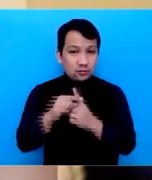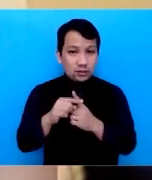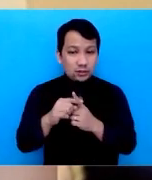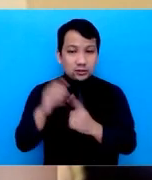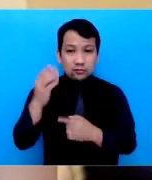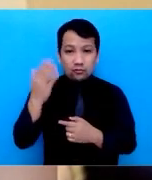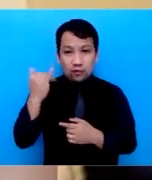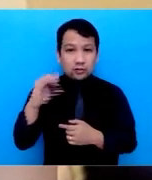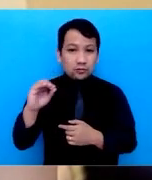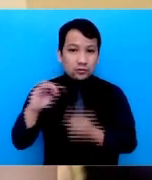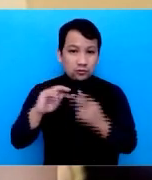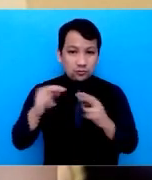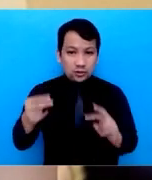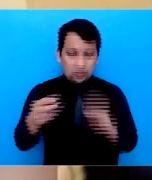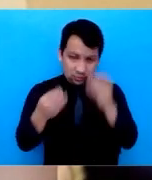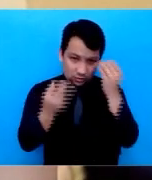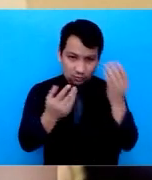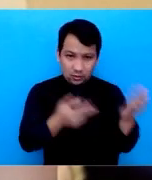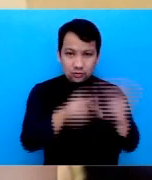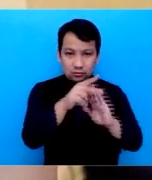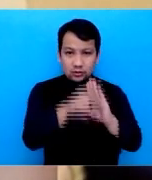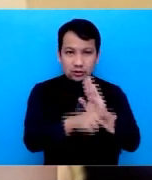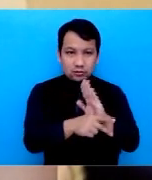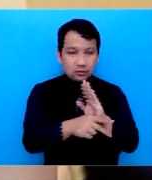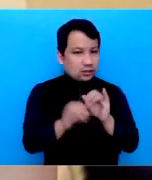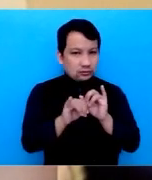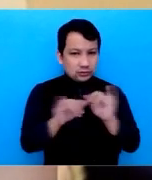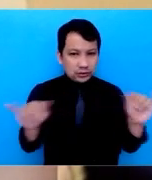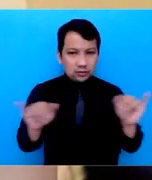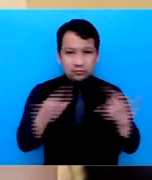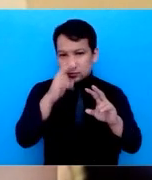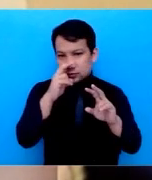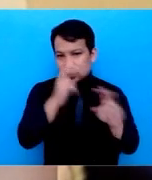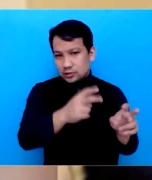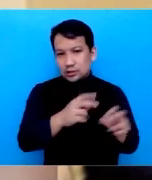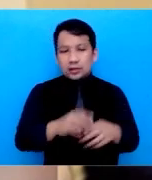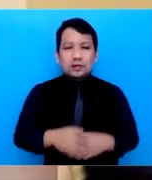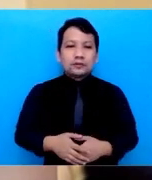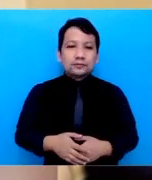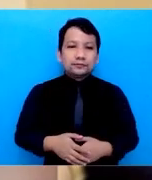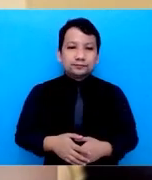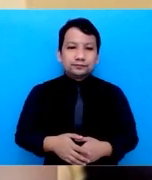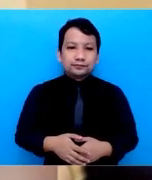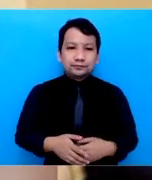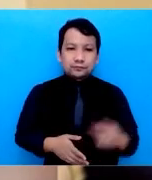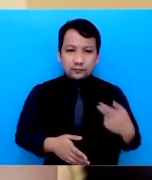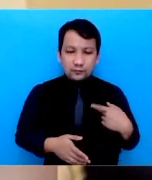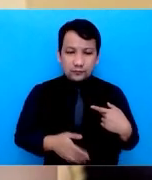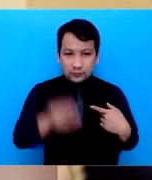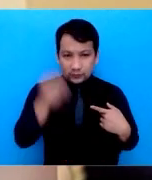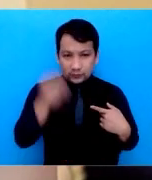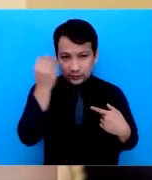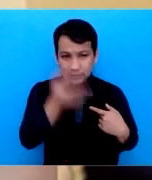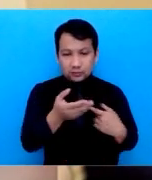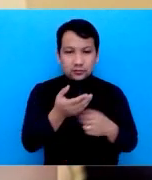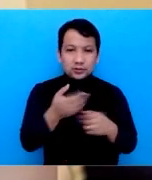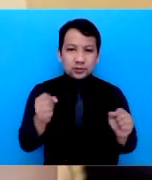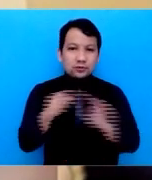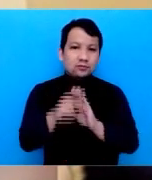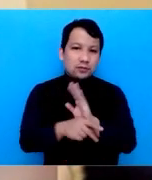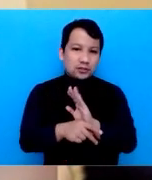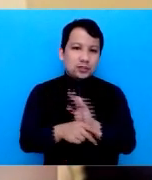guidelines ay hindi nagbabago. Stricto pa rin kami. Yung aming mga safety protocols are in